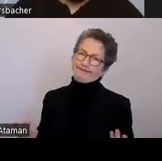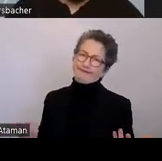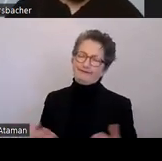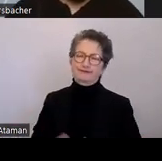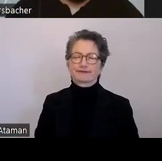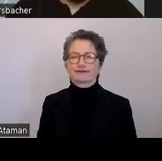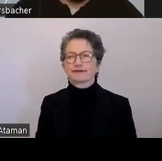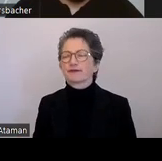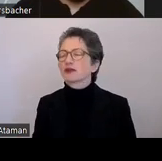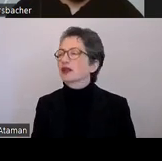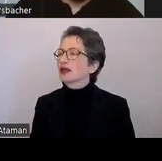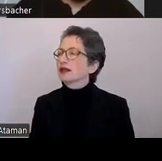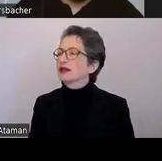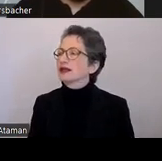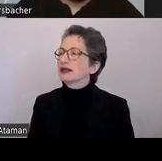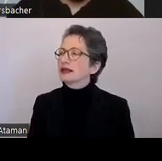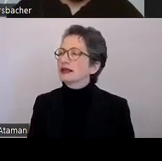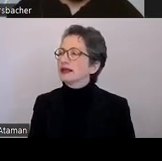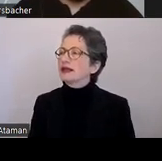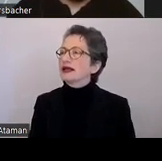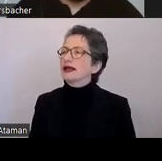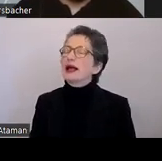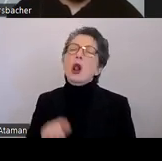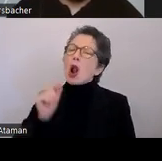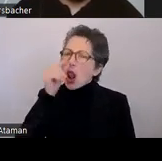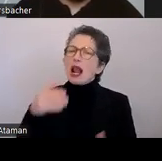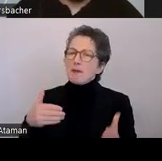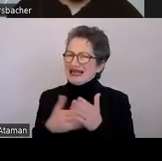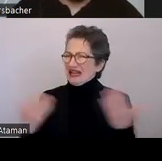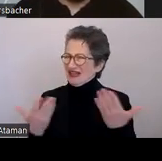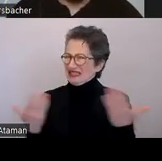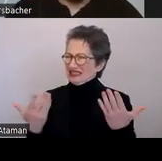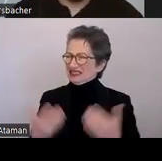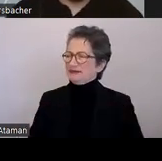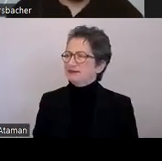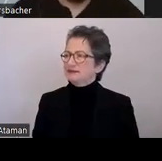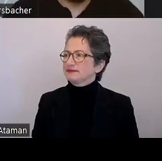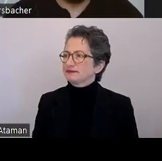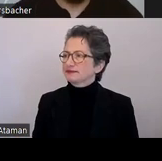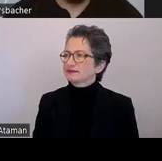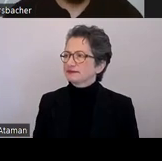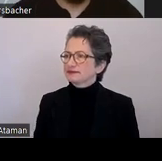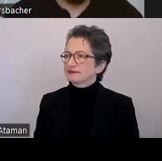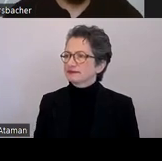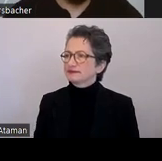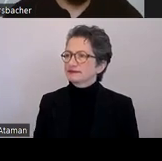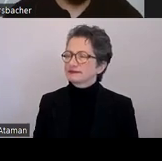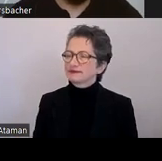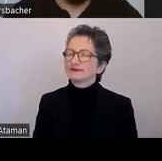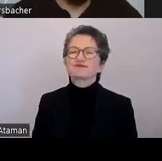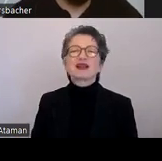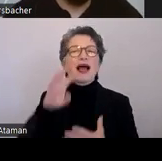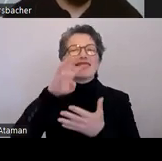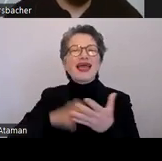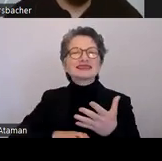Eine eher geringfügige Barriere hier geht es um Text für fettgedruckte und kursive